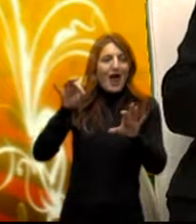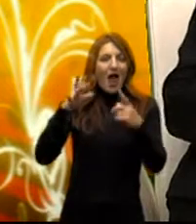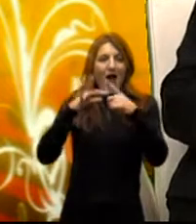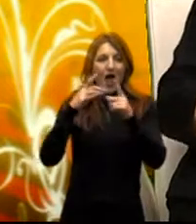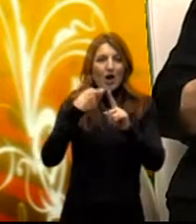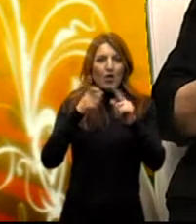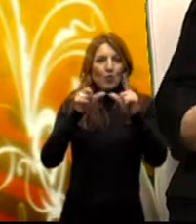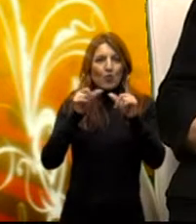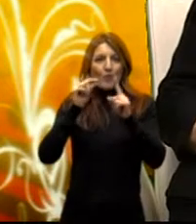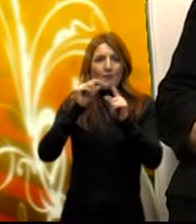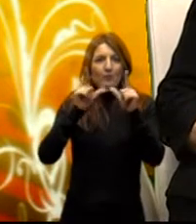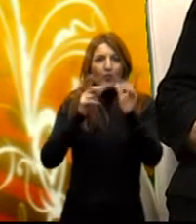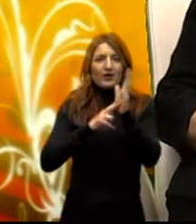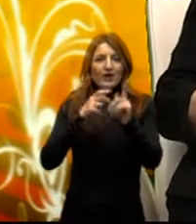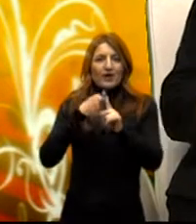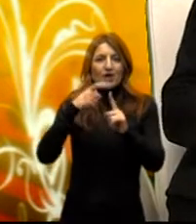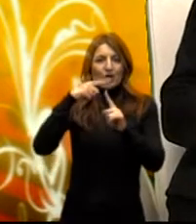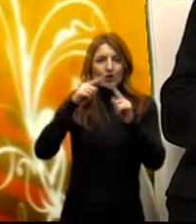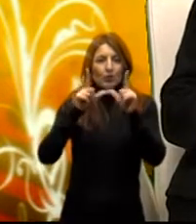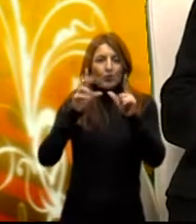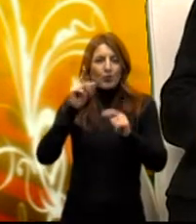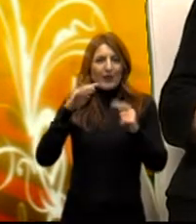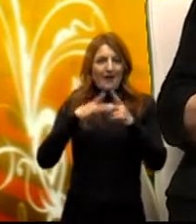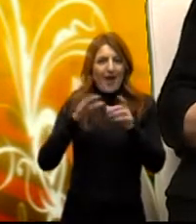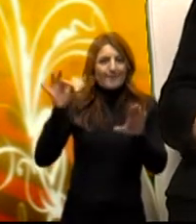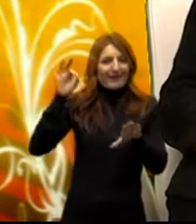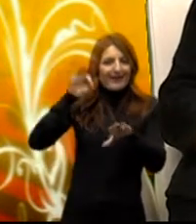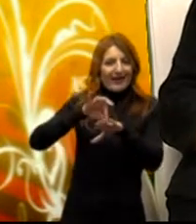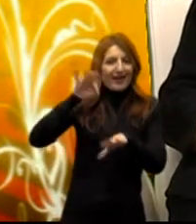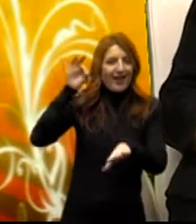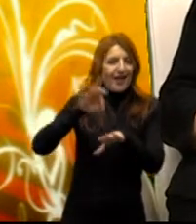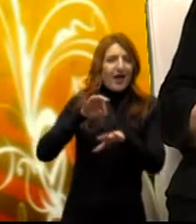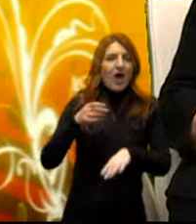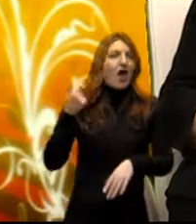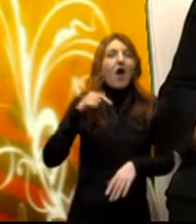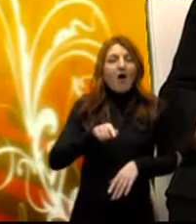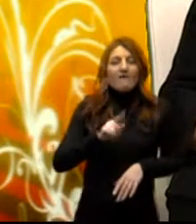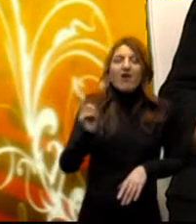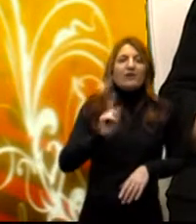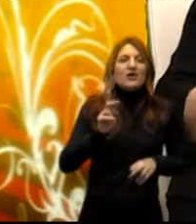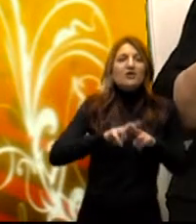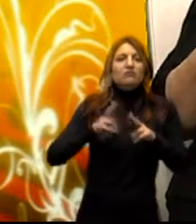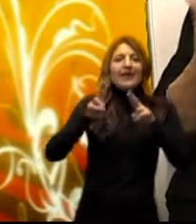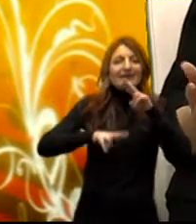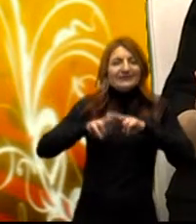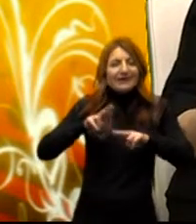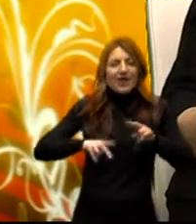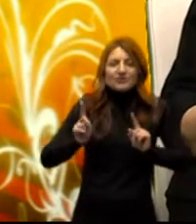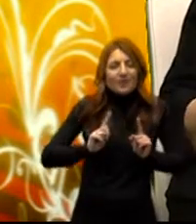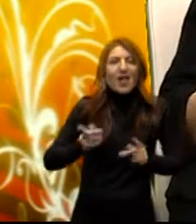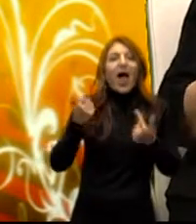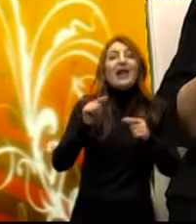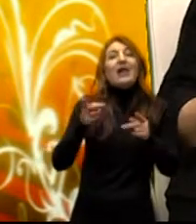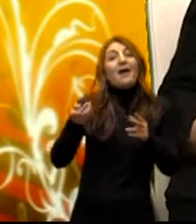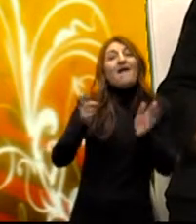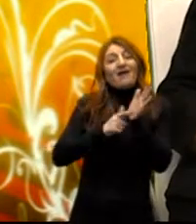I tenzijske i migrene. I ne znači da se, recimo, migrena neće se izliječiti, ali će prorijediti se. I kod